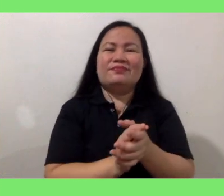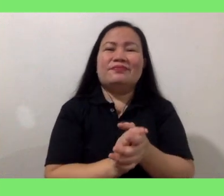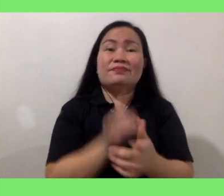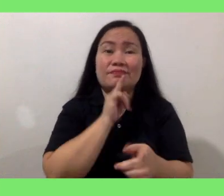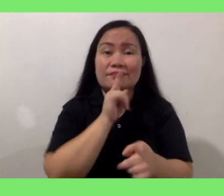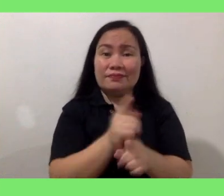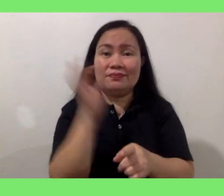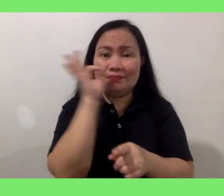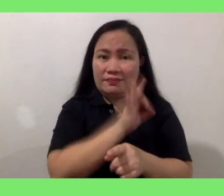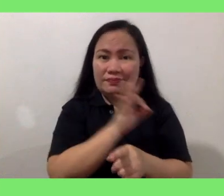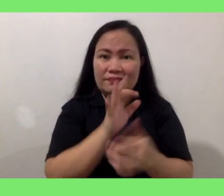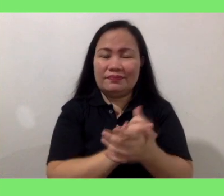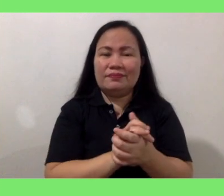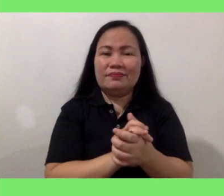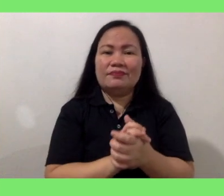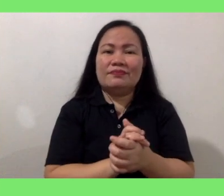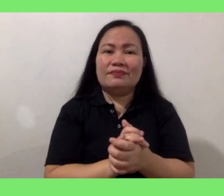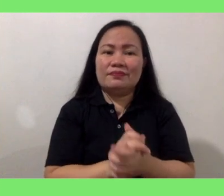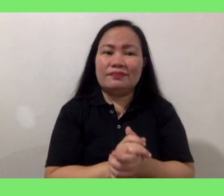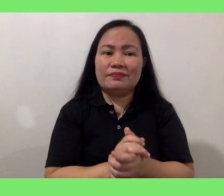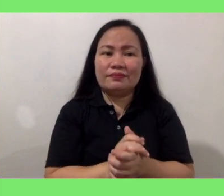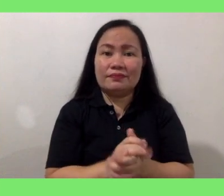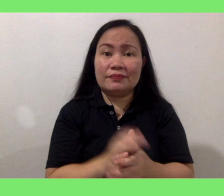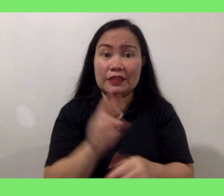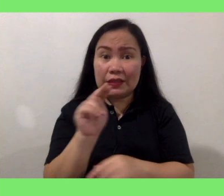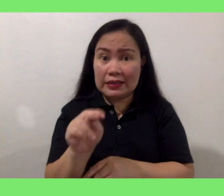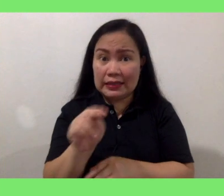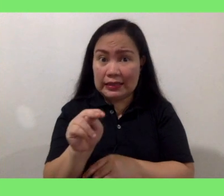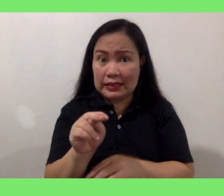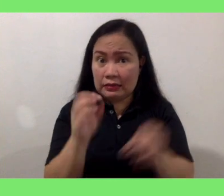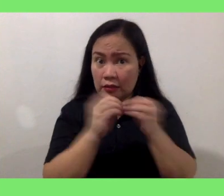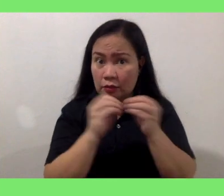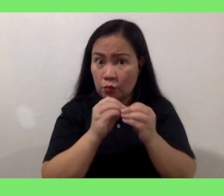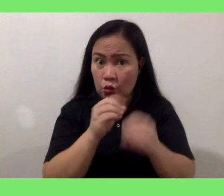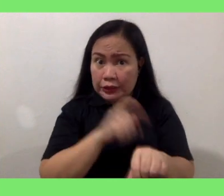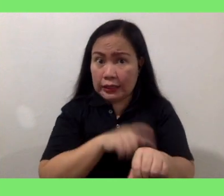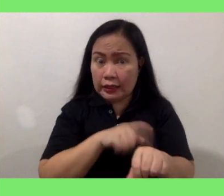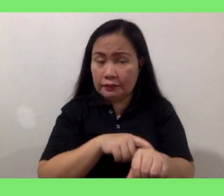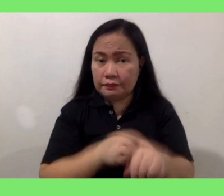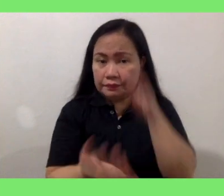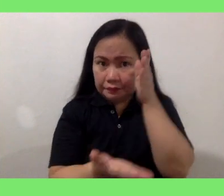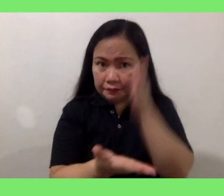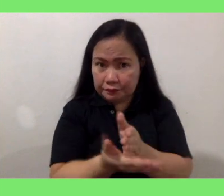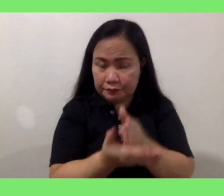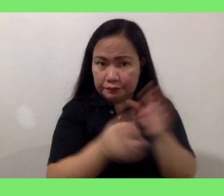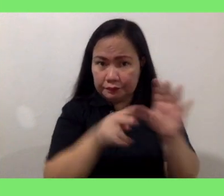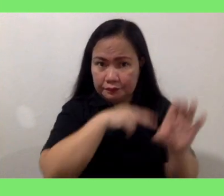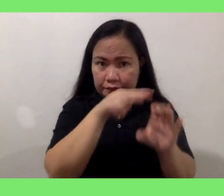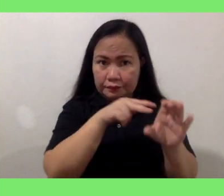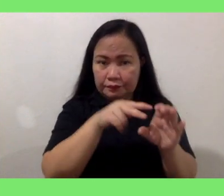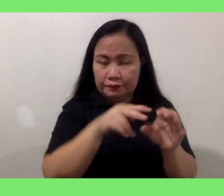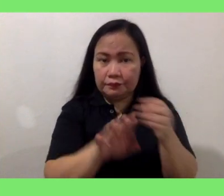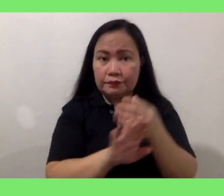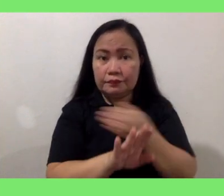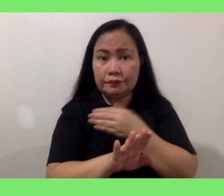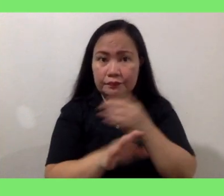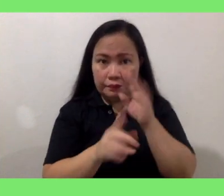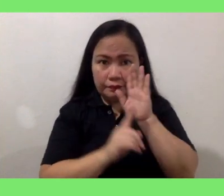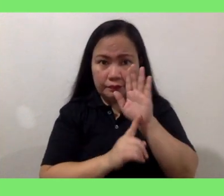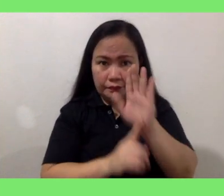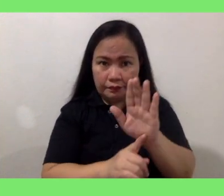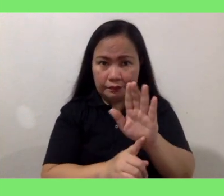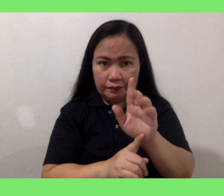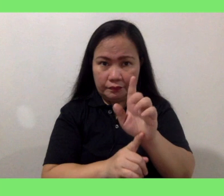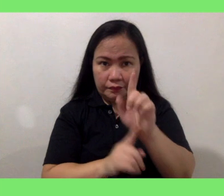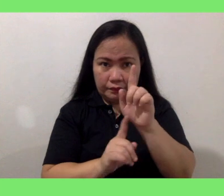Now, test yourself. So, true or false. So, if you need more time, you may pause the video before I